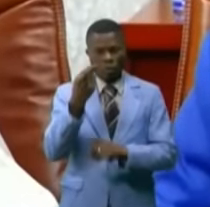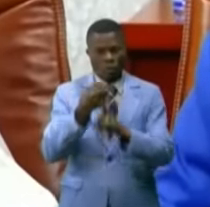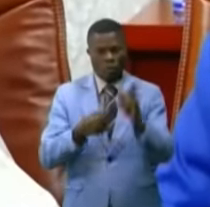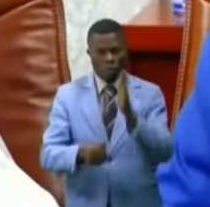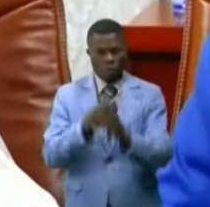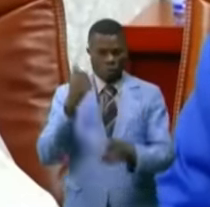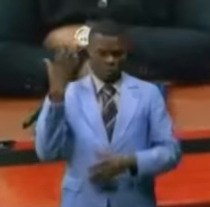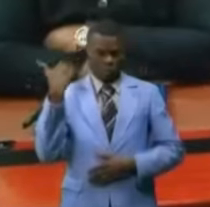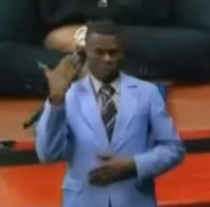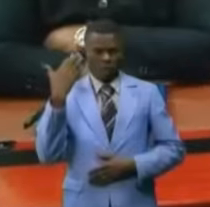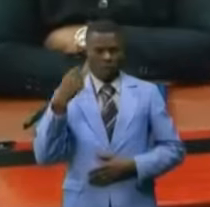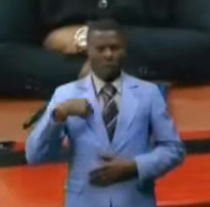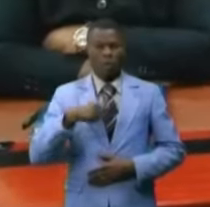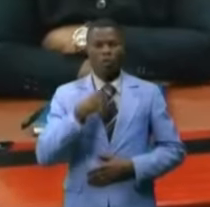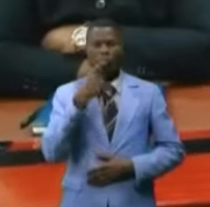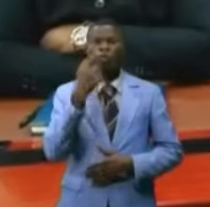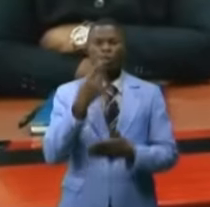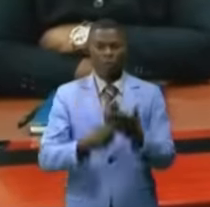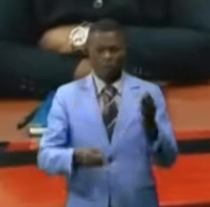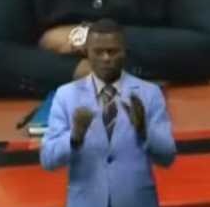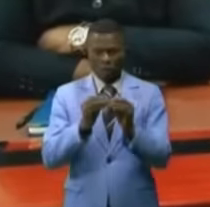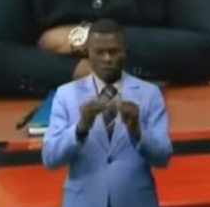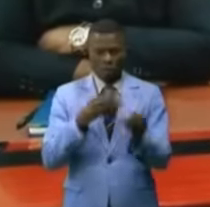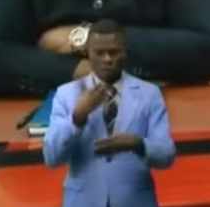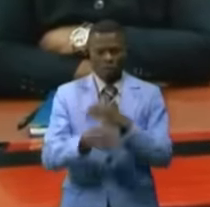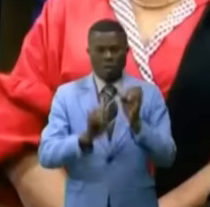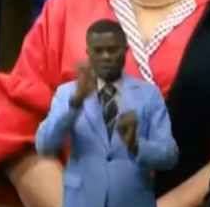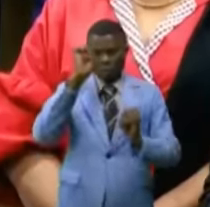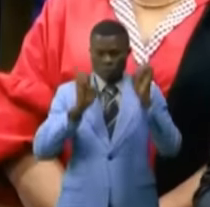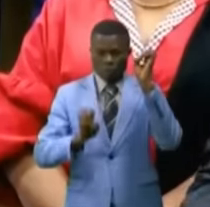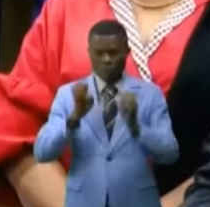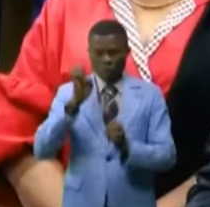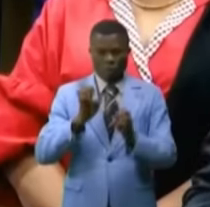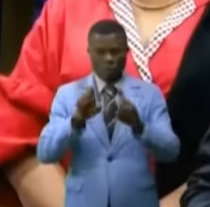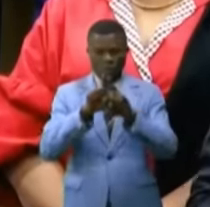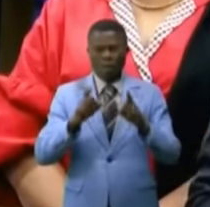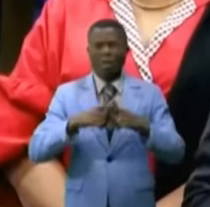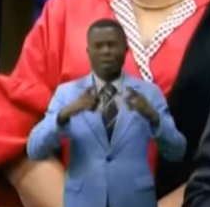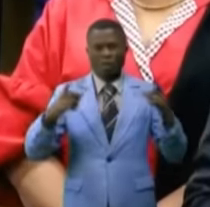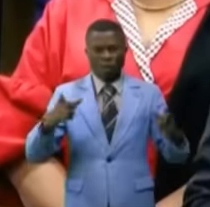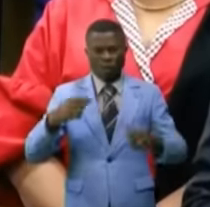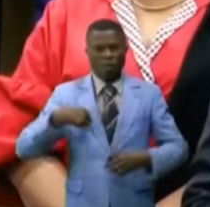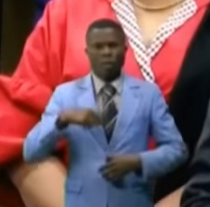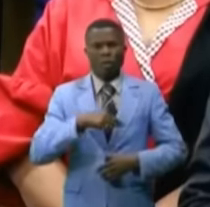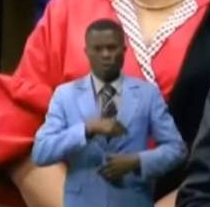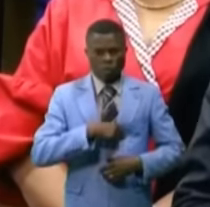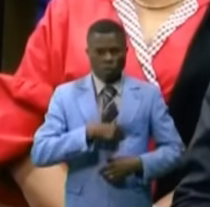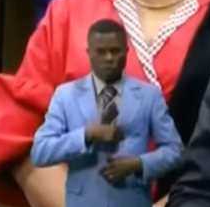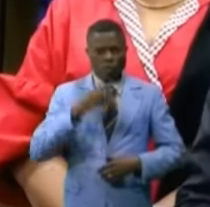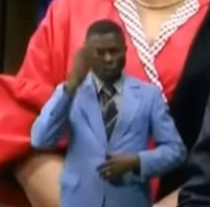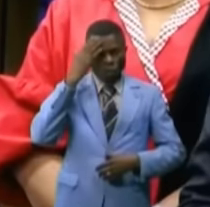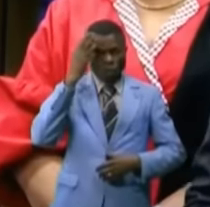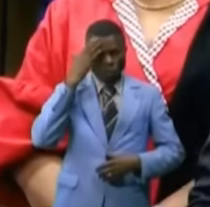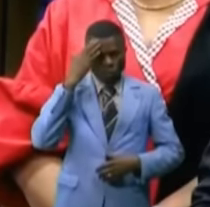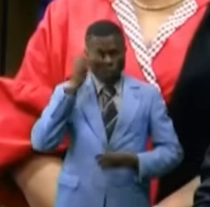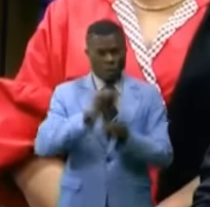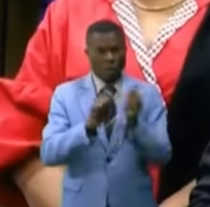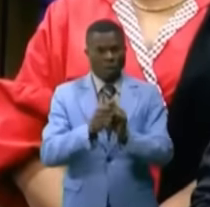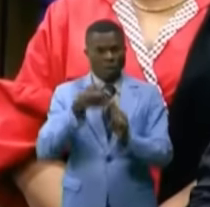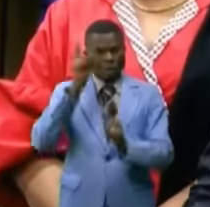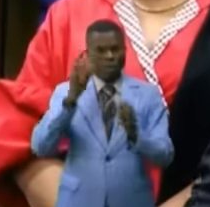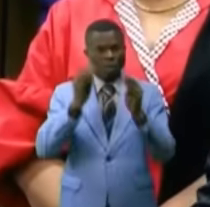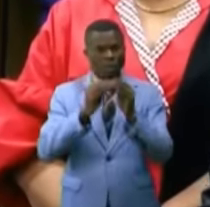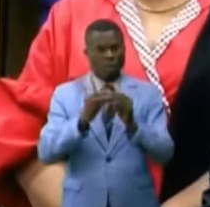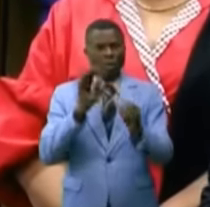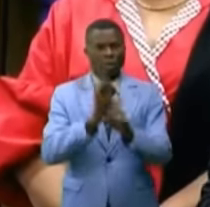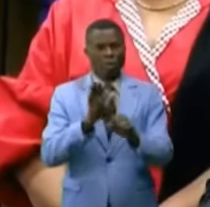passé, d'avoir une réunion d'évaluation, mais un peu plus élargie, parce que nous étions rendus compte déjà lors de la première réunion, que